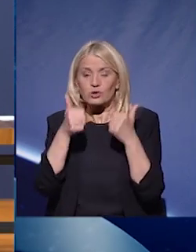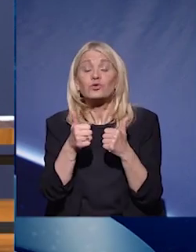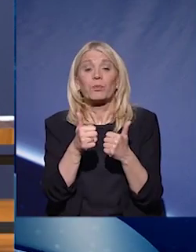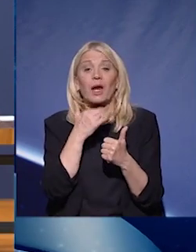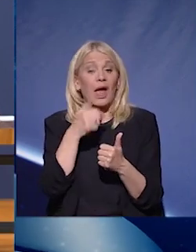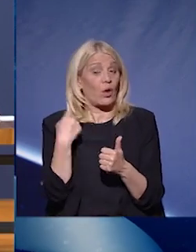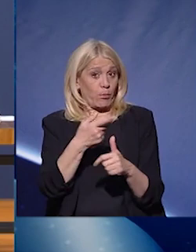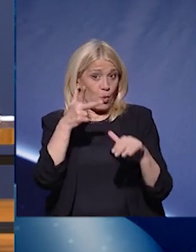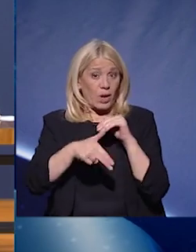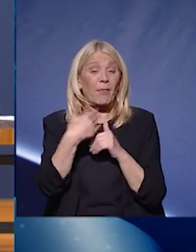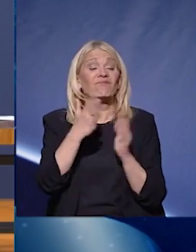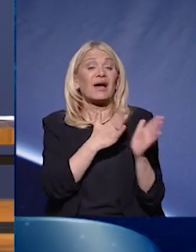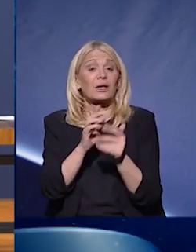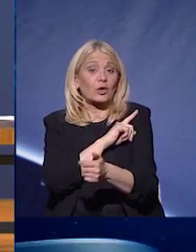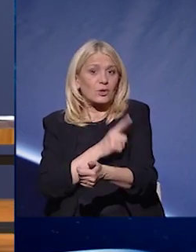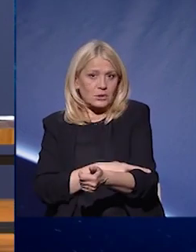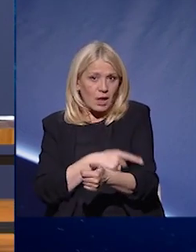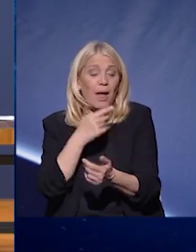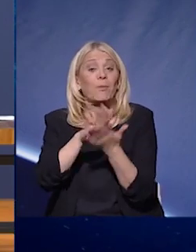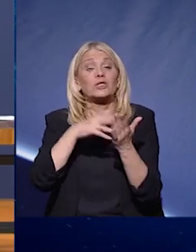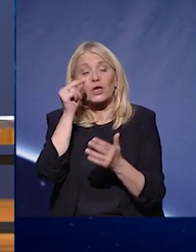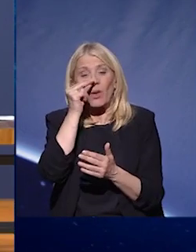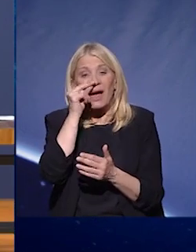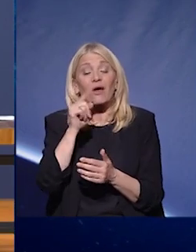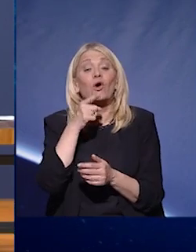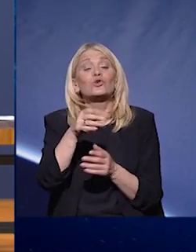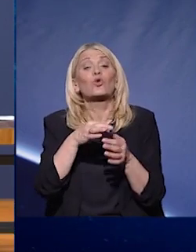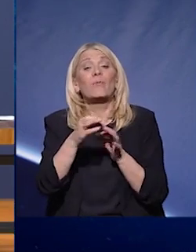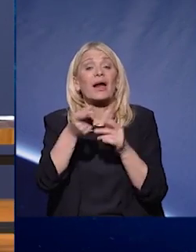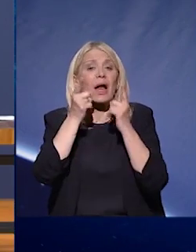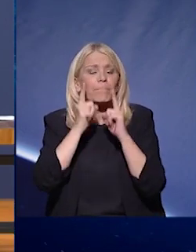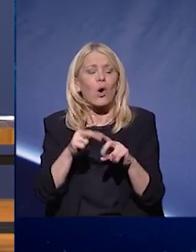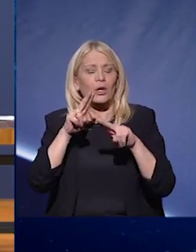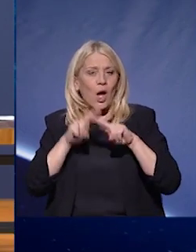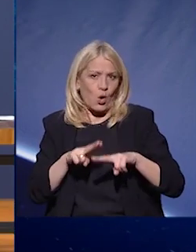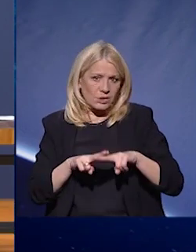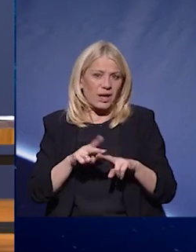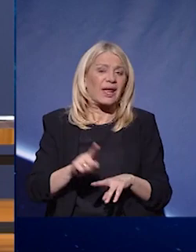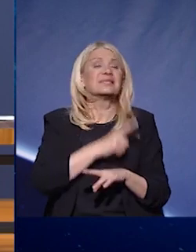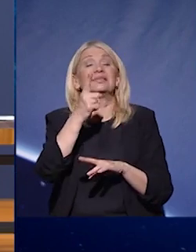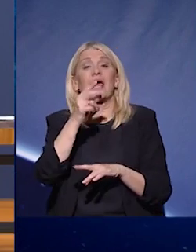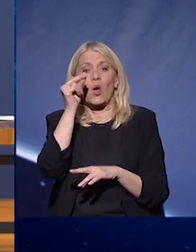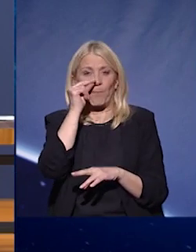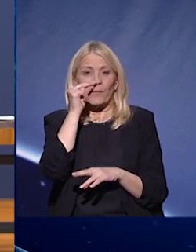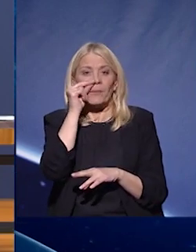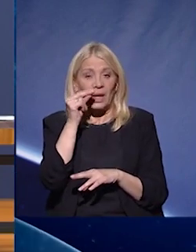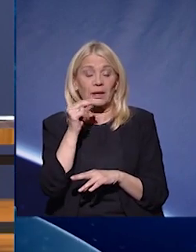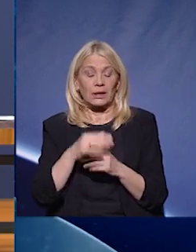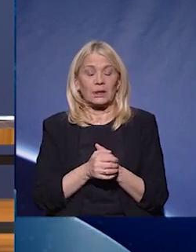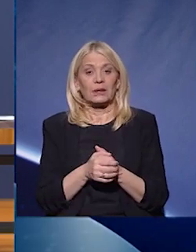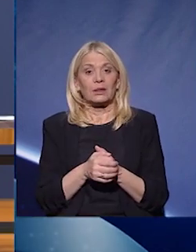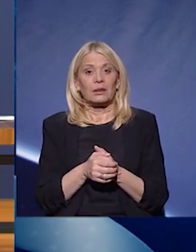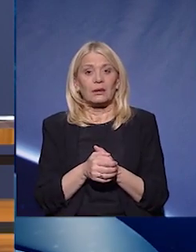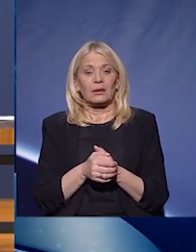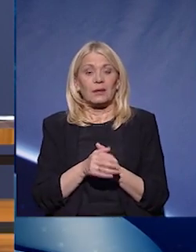ako mi ukinemo vanredno stanje početkom maja, koje su to mere koje moraju da ostanu, recimo, ceo maj da bi bili sigurni?